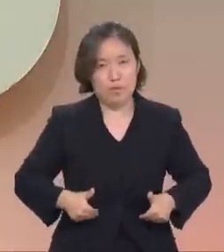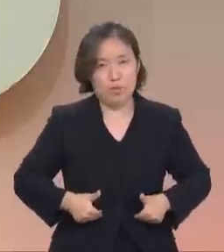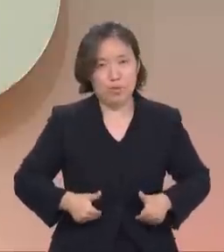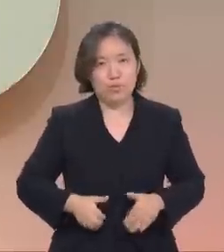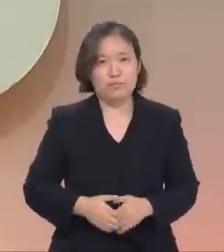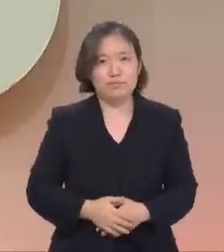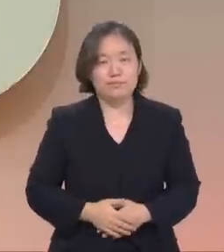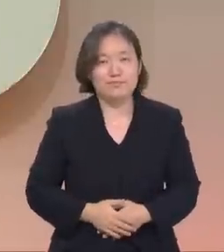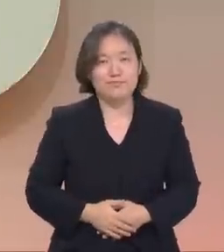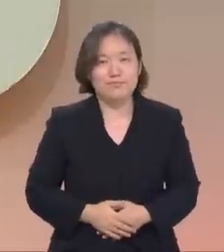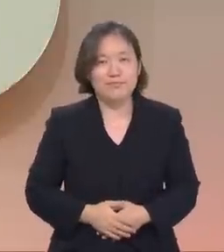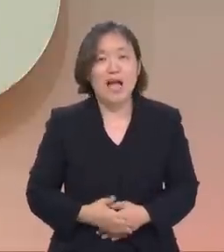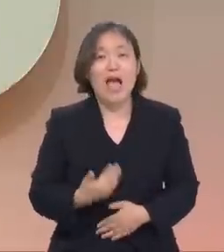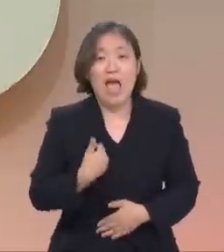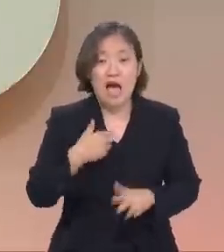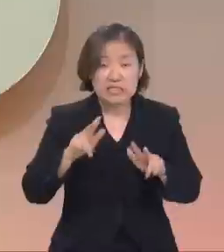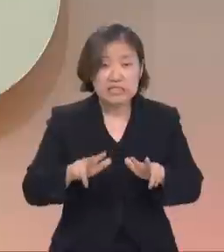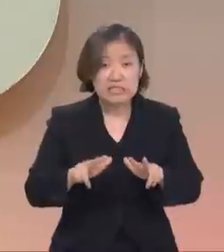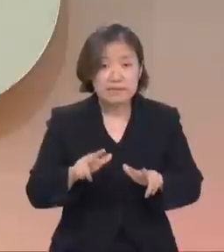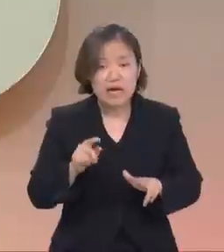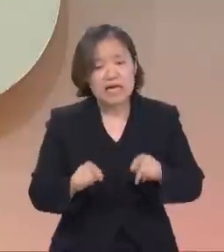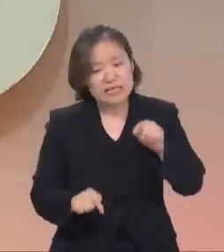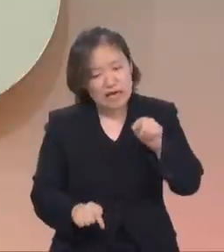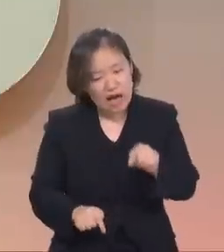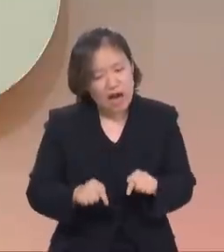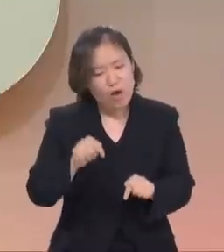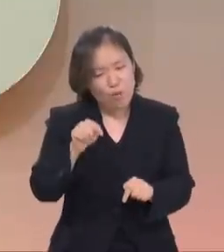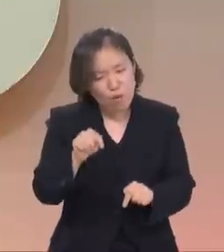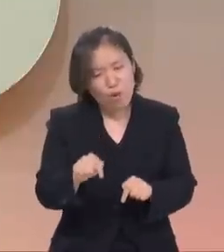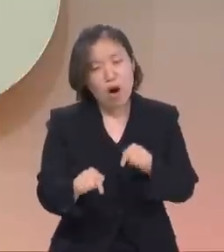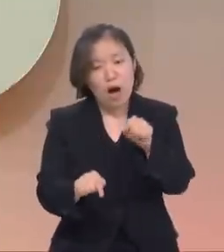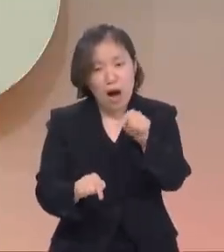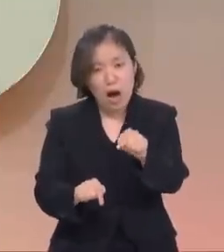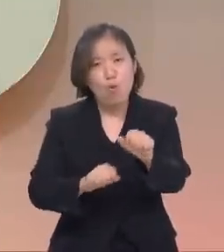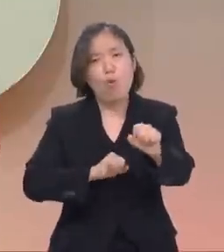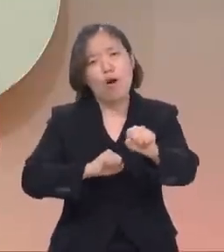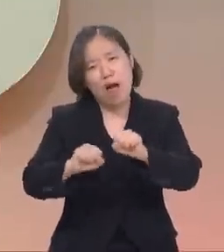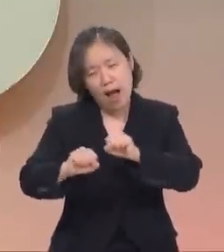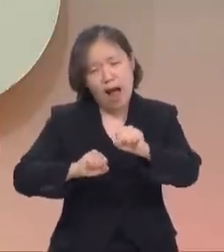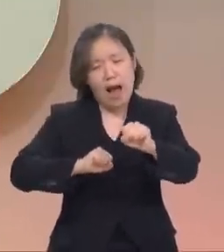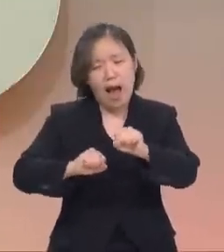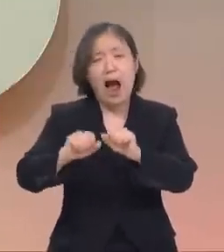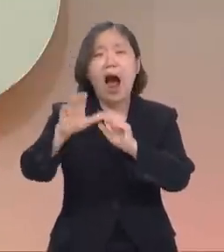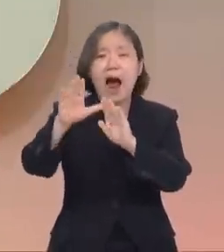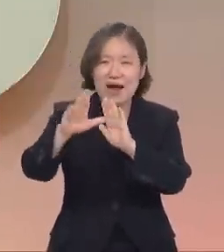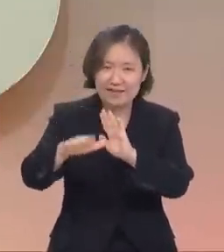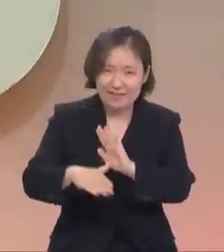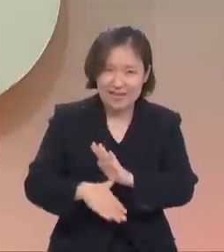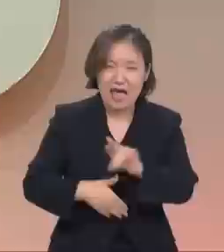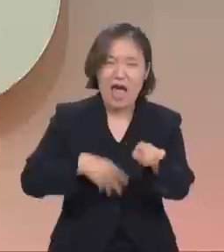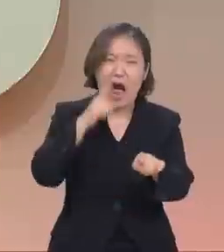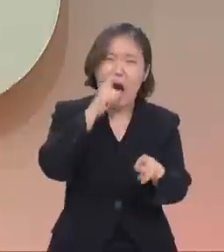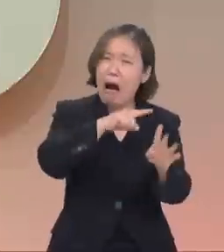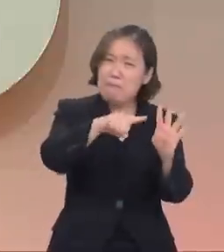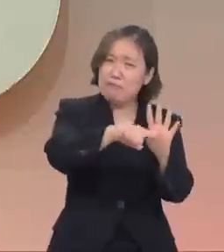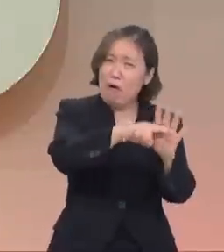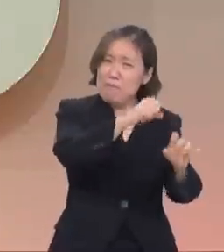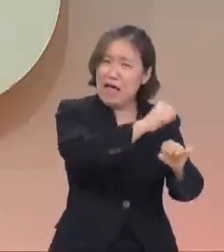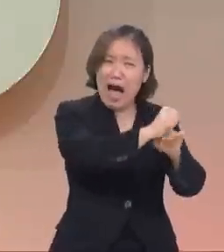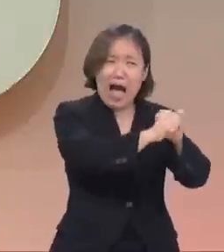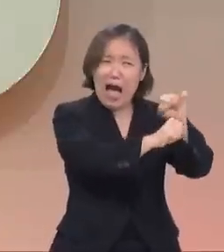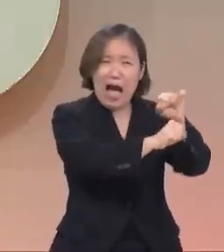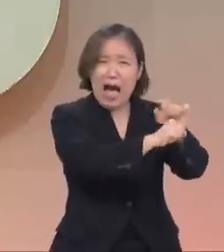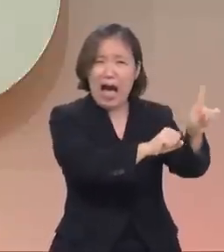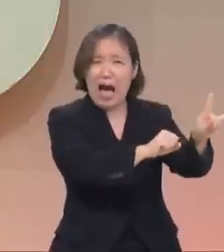지금 걷고 있는이 한 걸음 한 걸음마다 최대한 악업을 짓지 않도록 나쁜 업보를 짓지